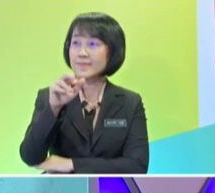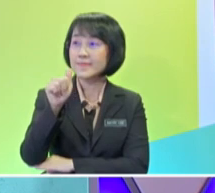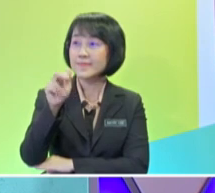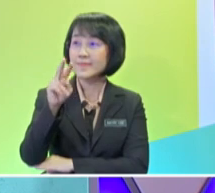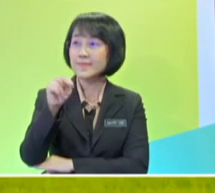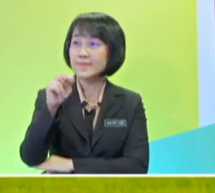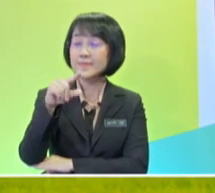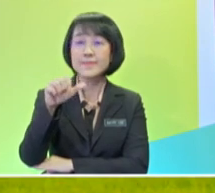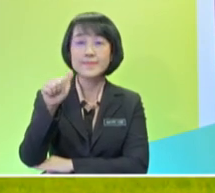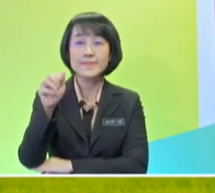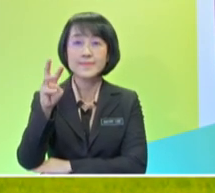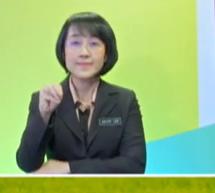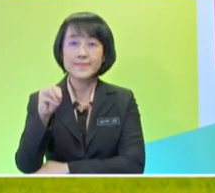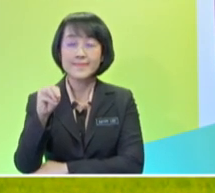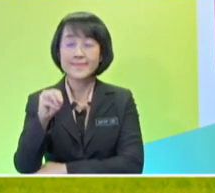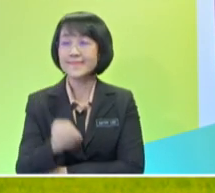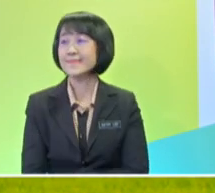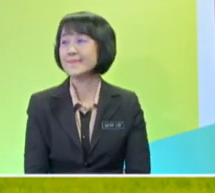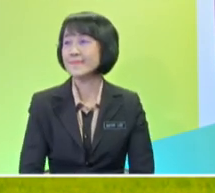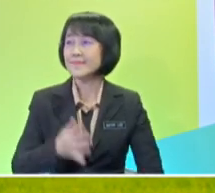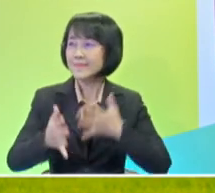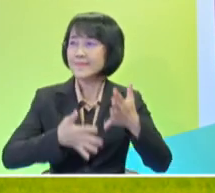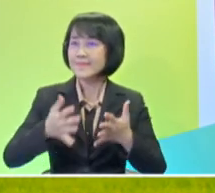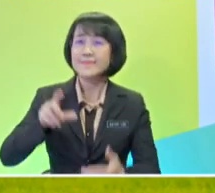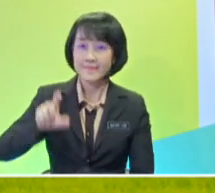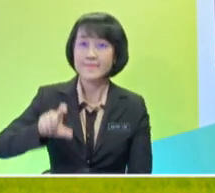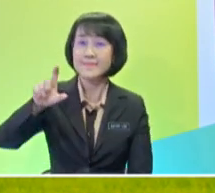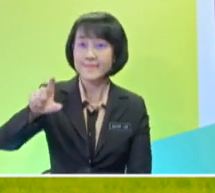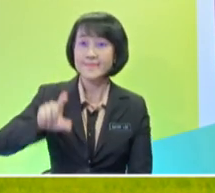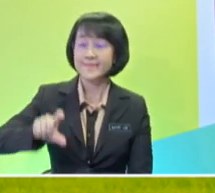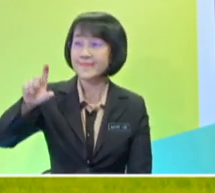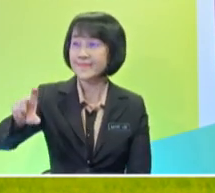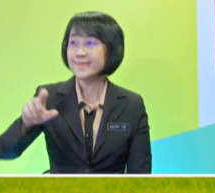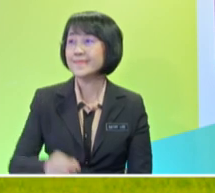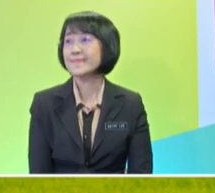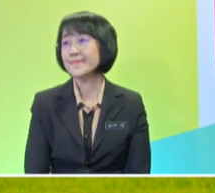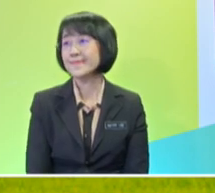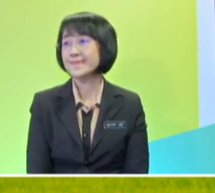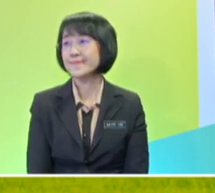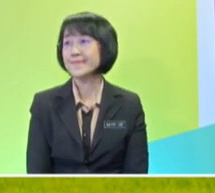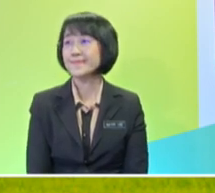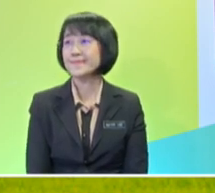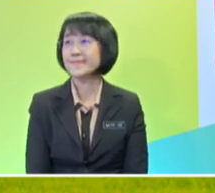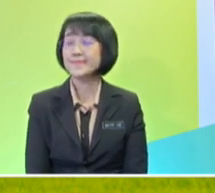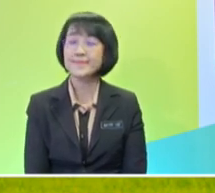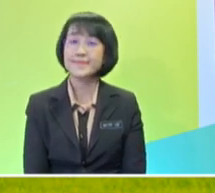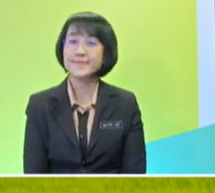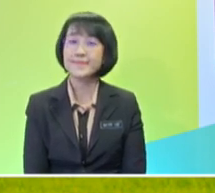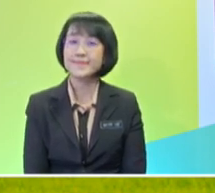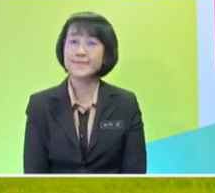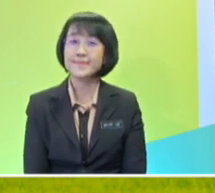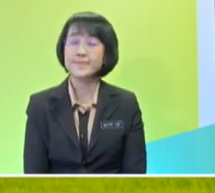ini merupakan permainan masyarakat India yang mana dia sebenarnya mewakilir